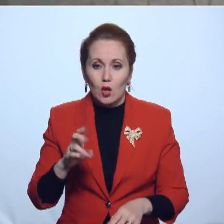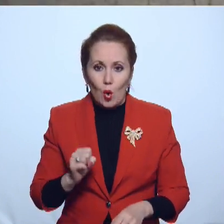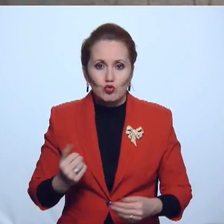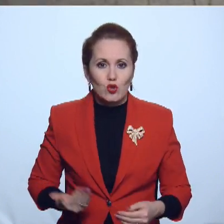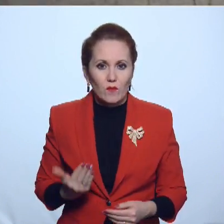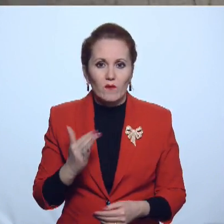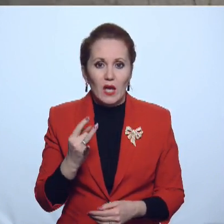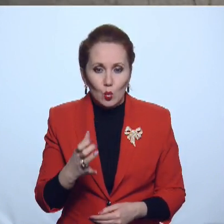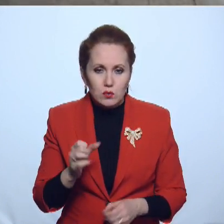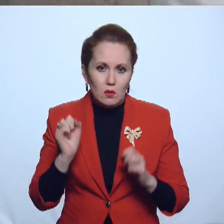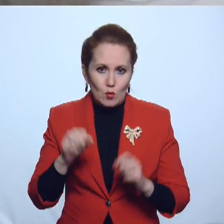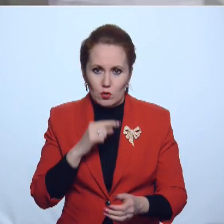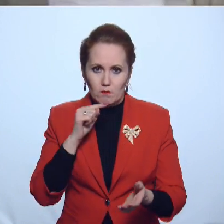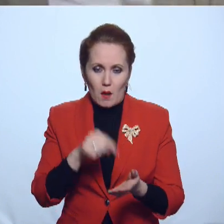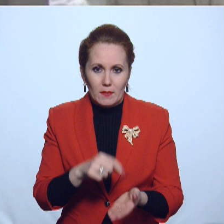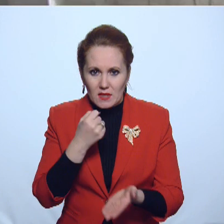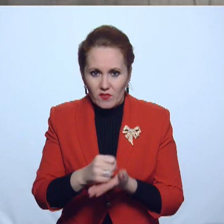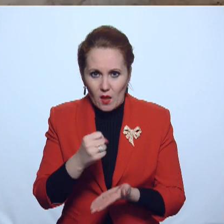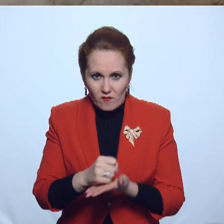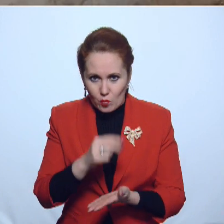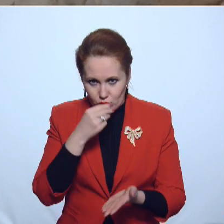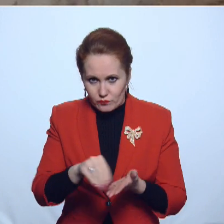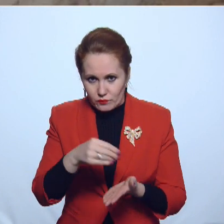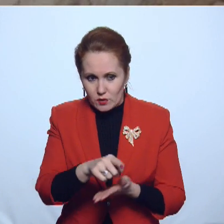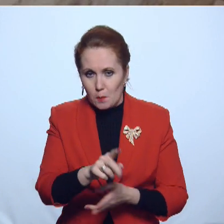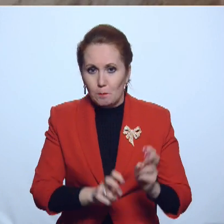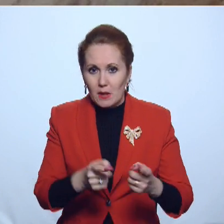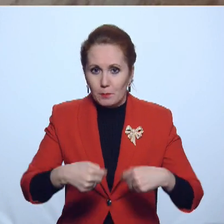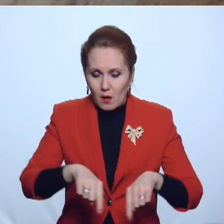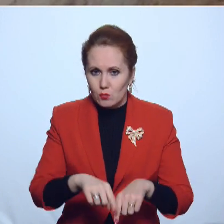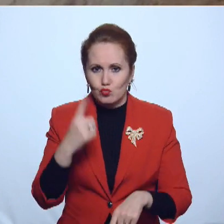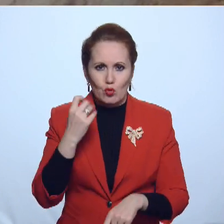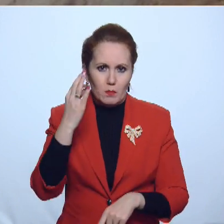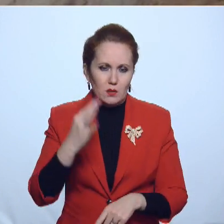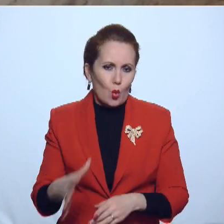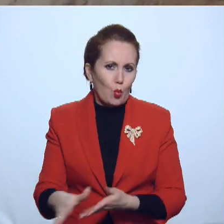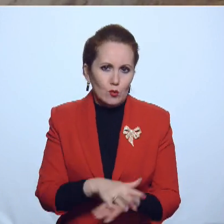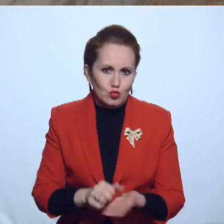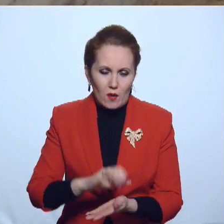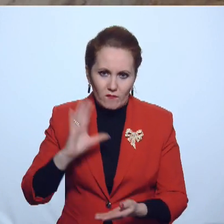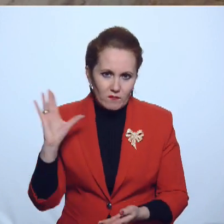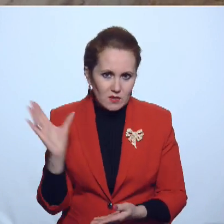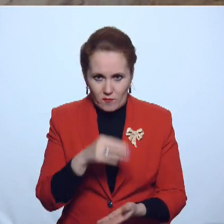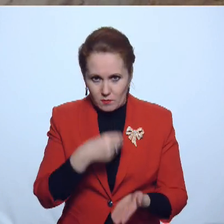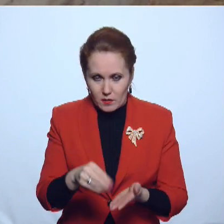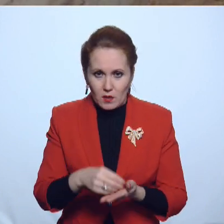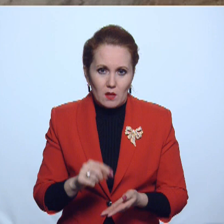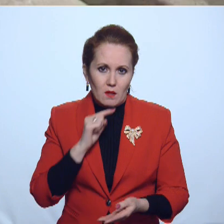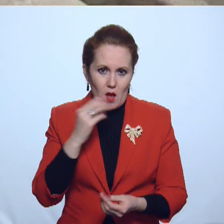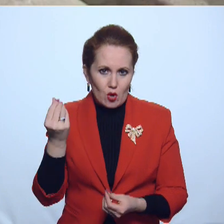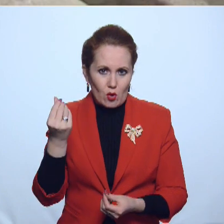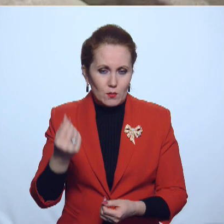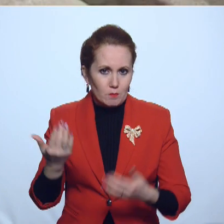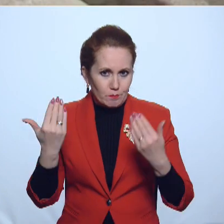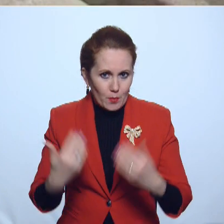пищи и отходами может попасть на свиноводческое предприятие. А это 100% уничтожение поголовья и экономические потери, в